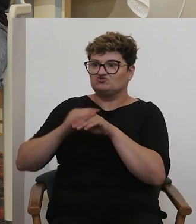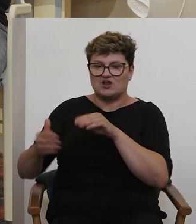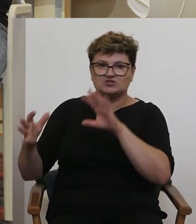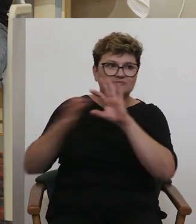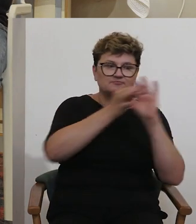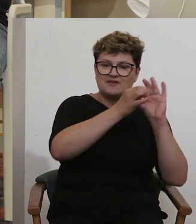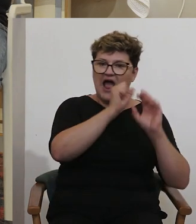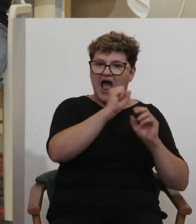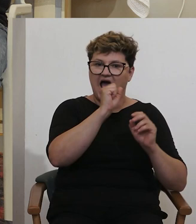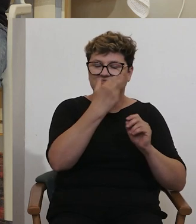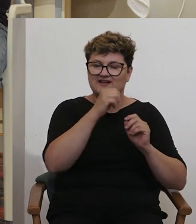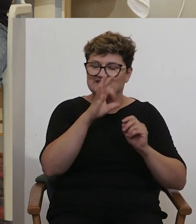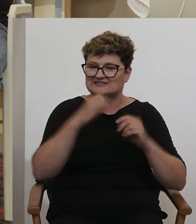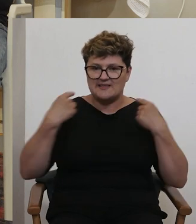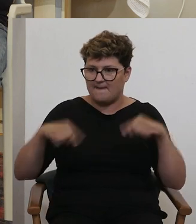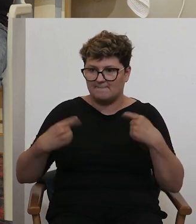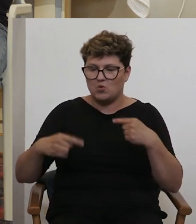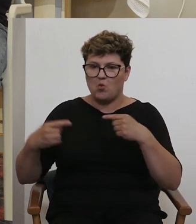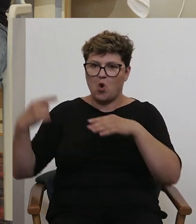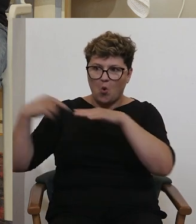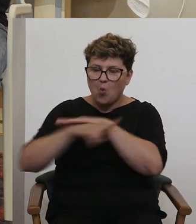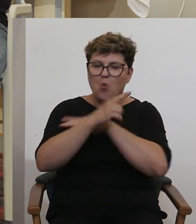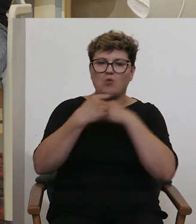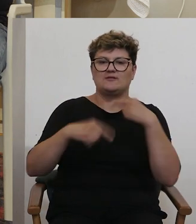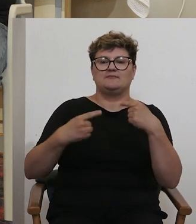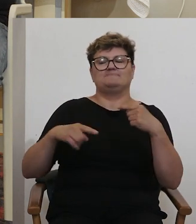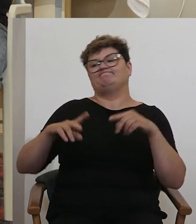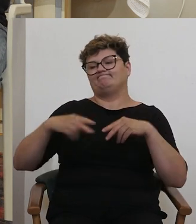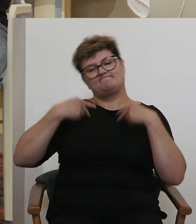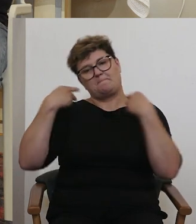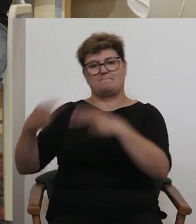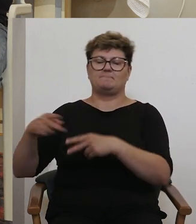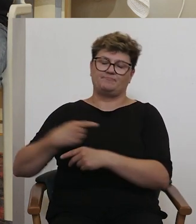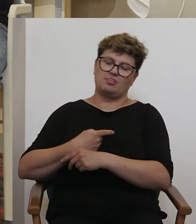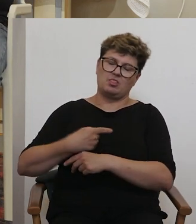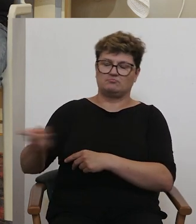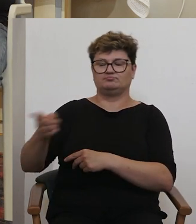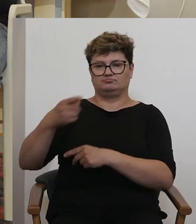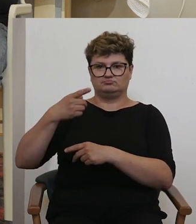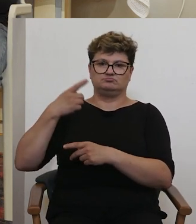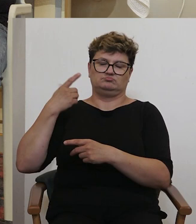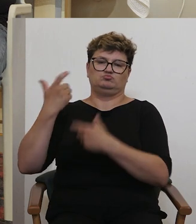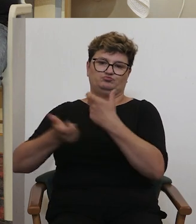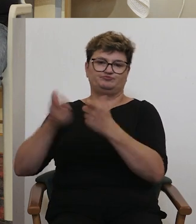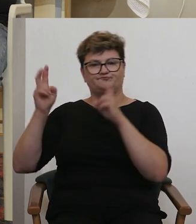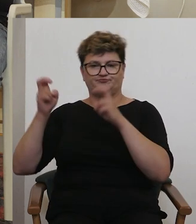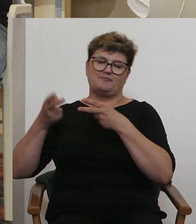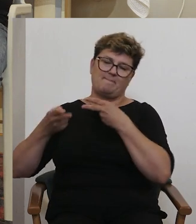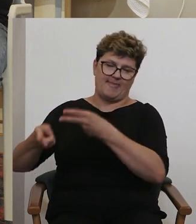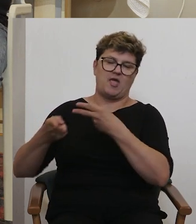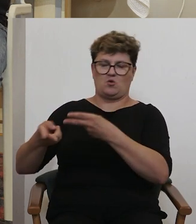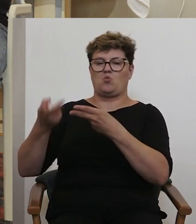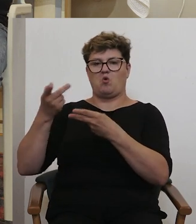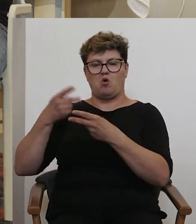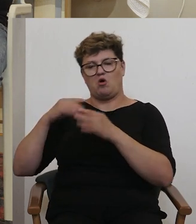Andersa ze Związku Sowieckiego, na powrót zostali strąceni do piekła łagrów